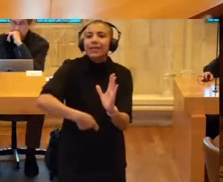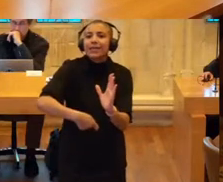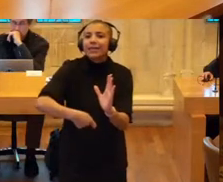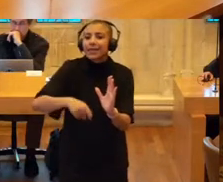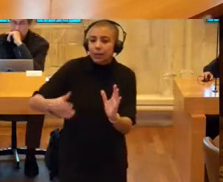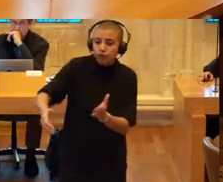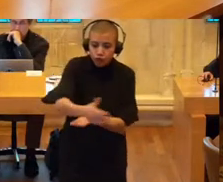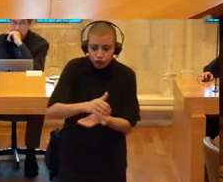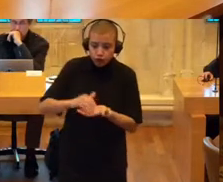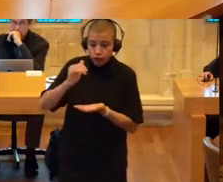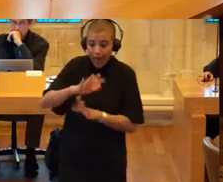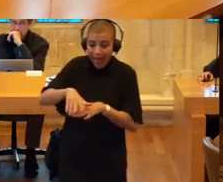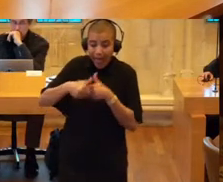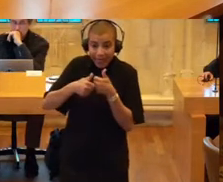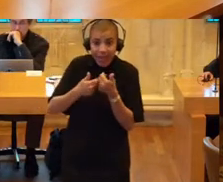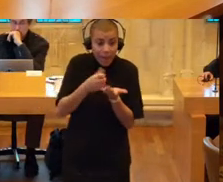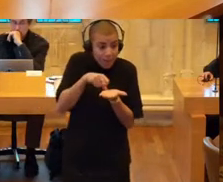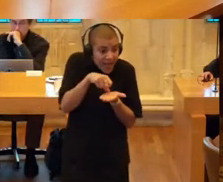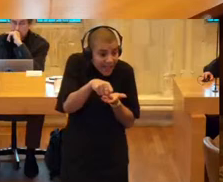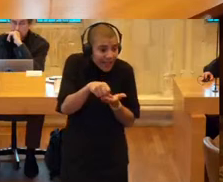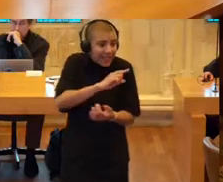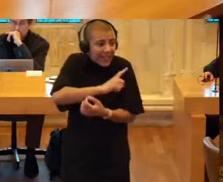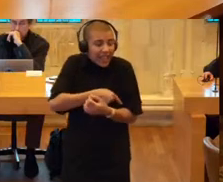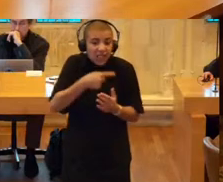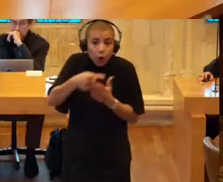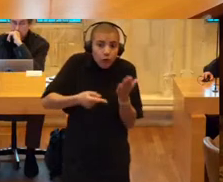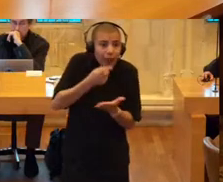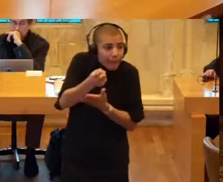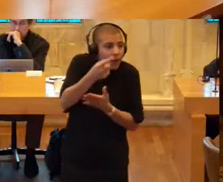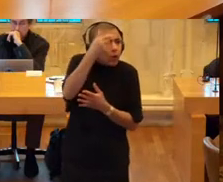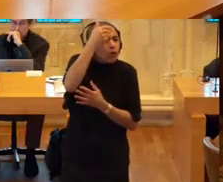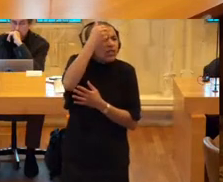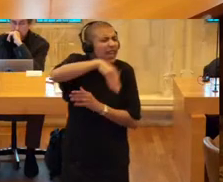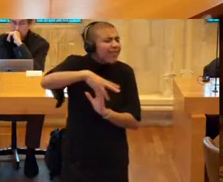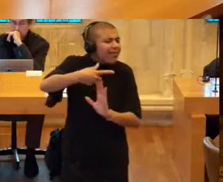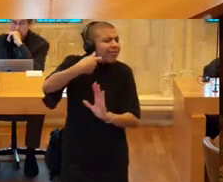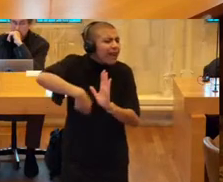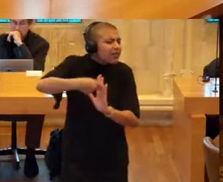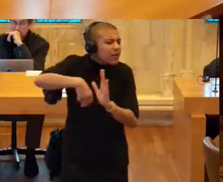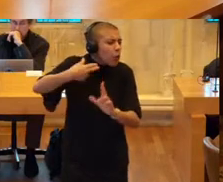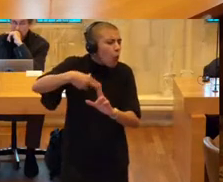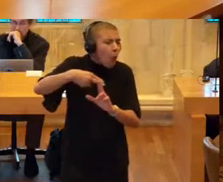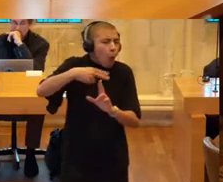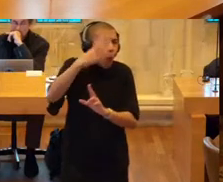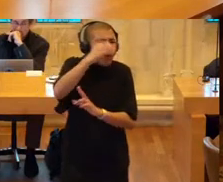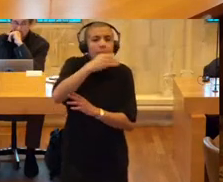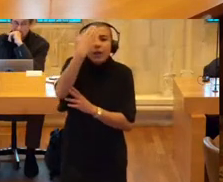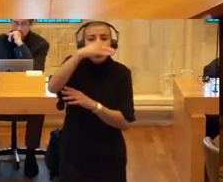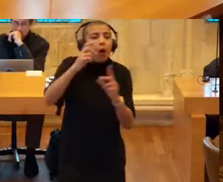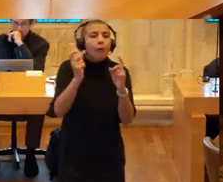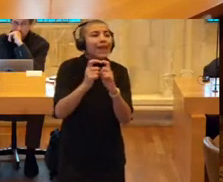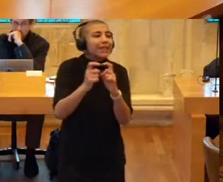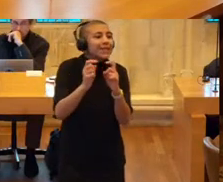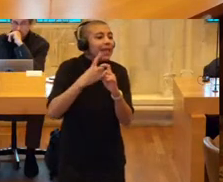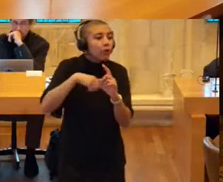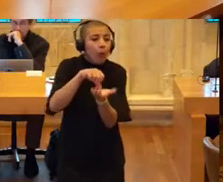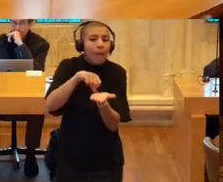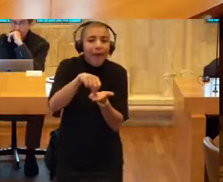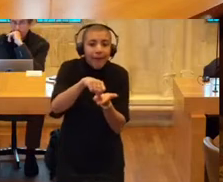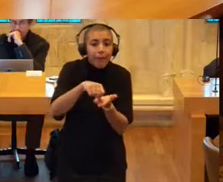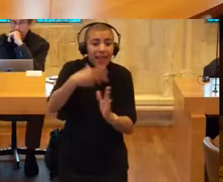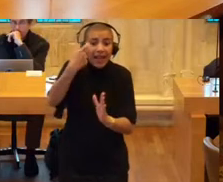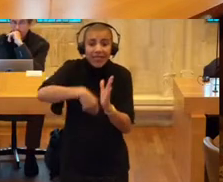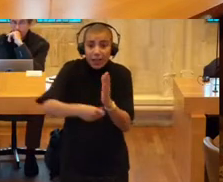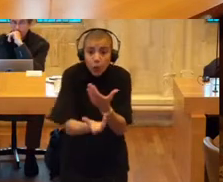énergies renouvelables. Hein, je ne sais plus comment ça s'appelle, mais il y a une taxe que nous versons en payant l'électricité pour